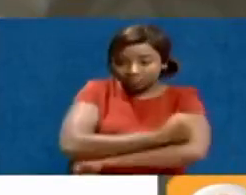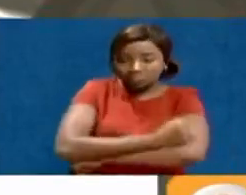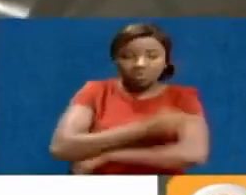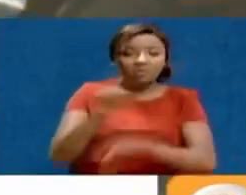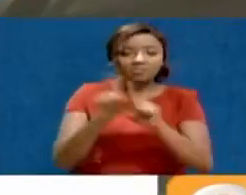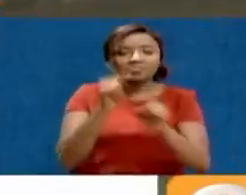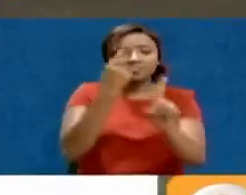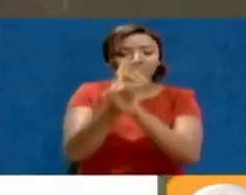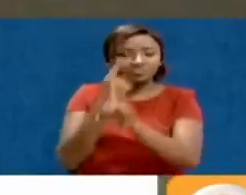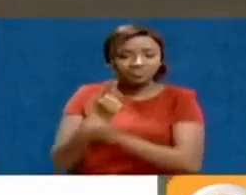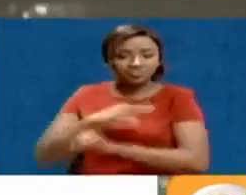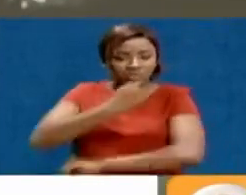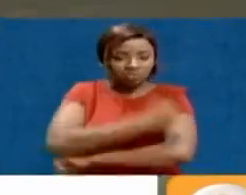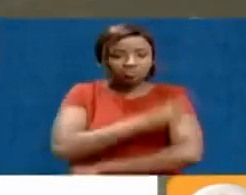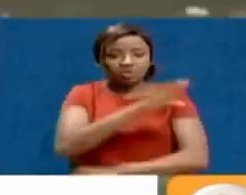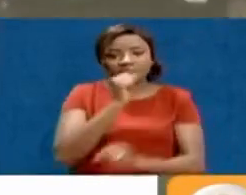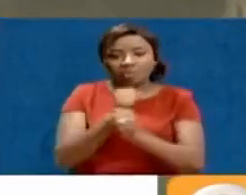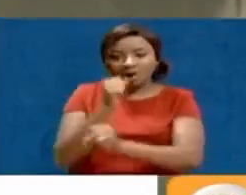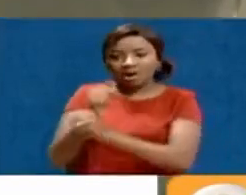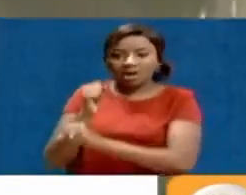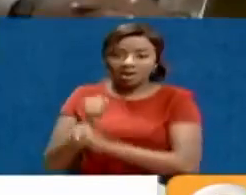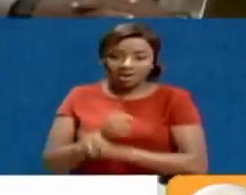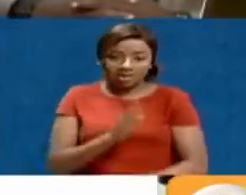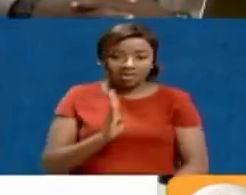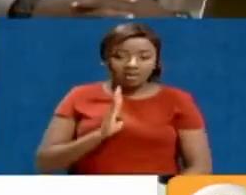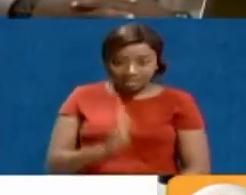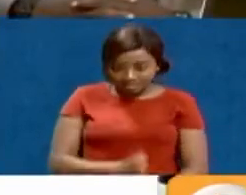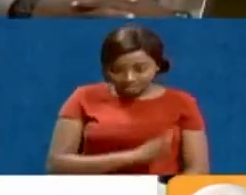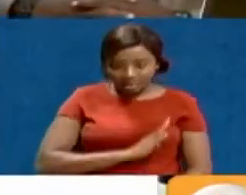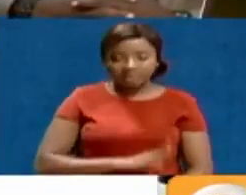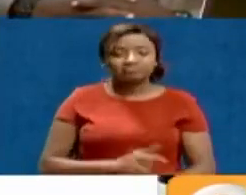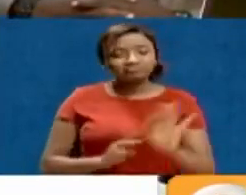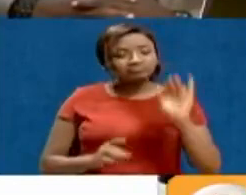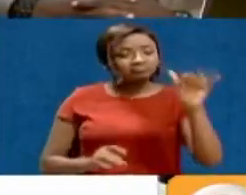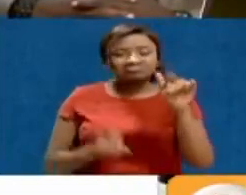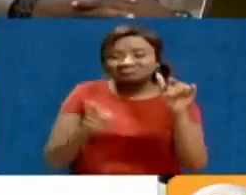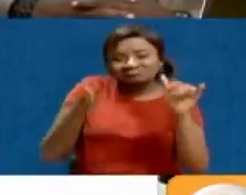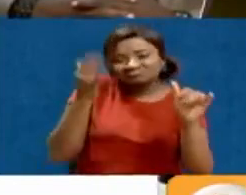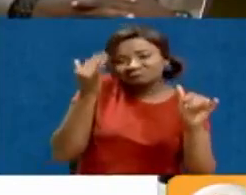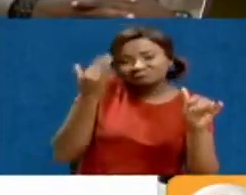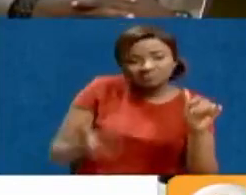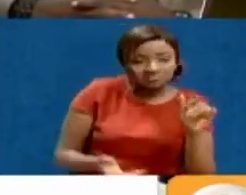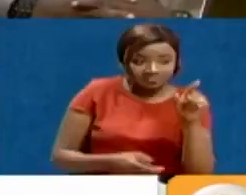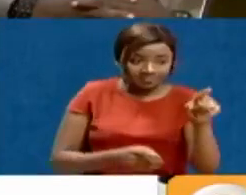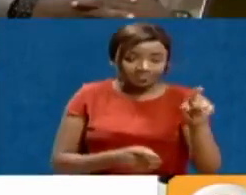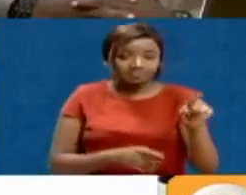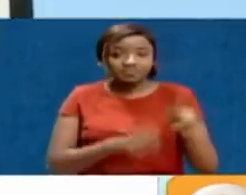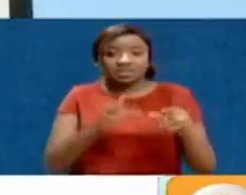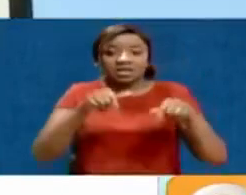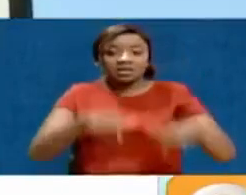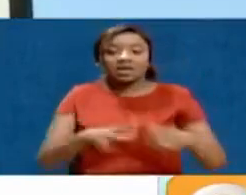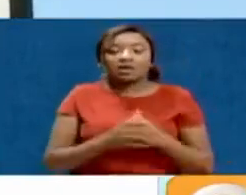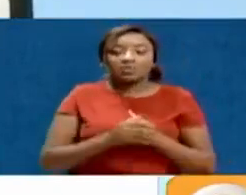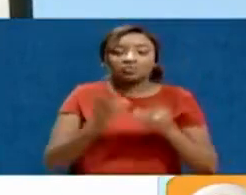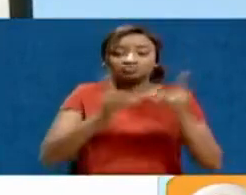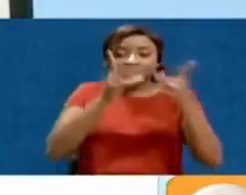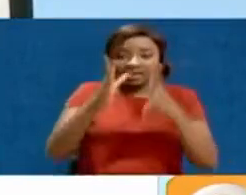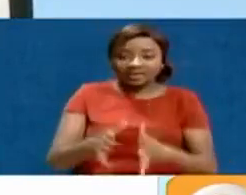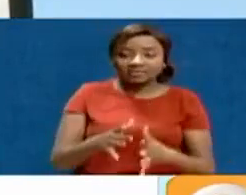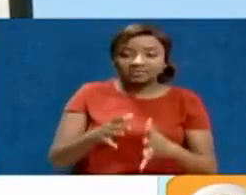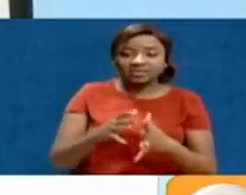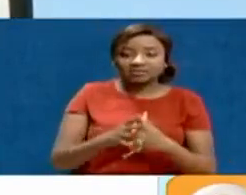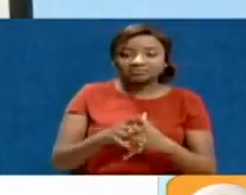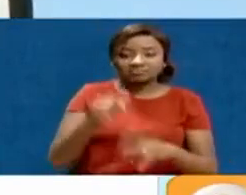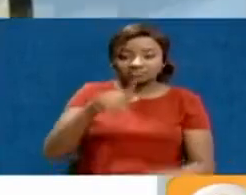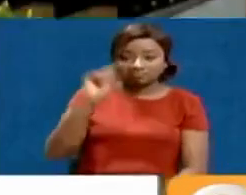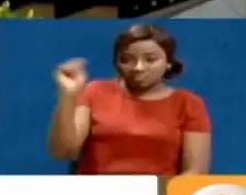shule tofauti katika cheo hicho, kuhusu sababu ambayo huenda imechangia msururu wa matukio haya. Kiogora, ambaye sasa ni mkurugenzi wa taasisi ya elimu